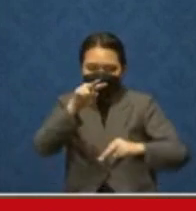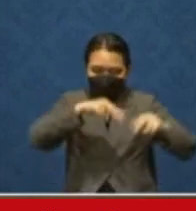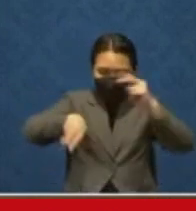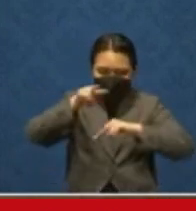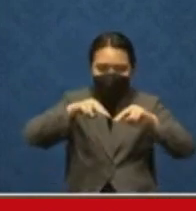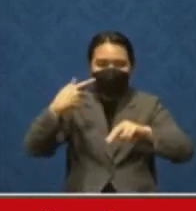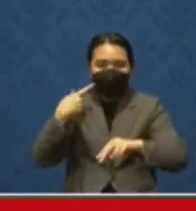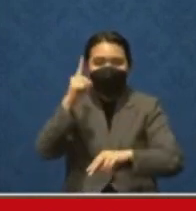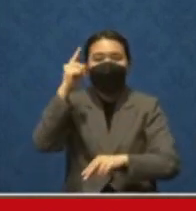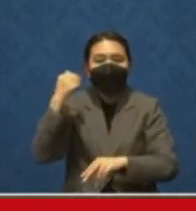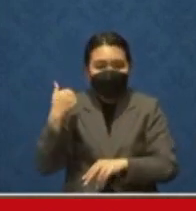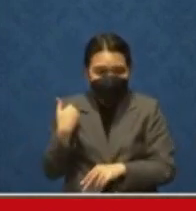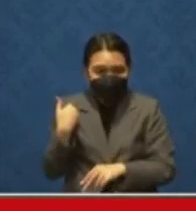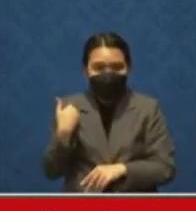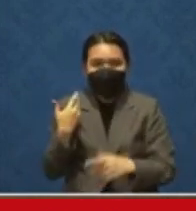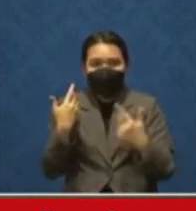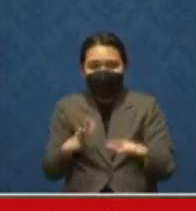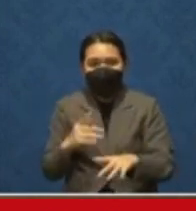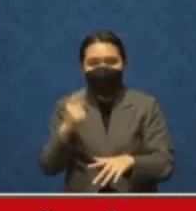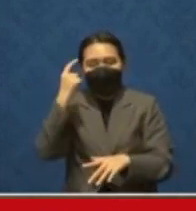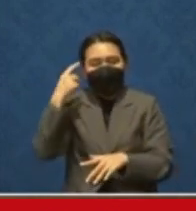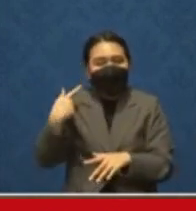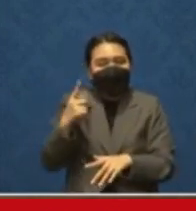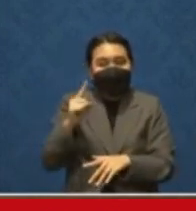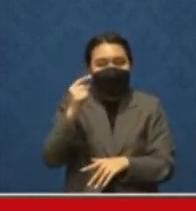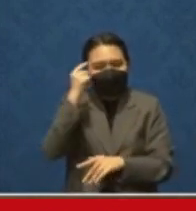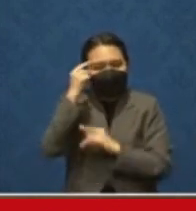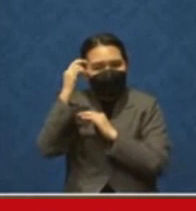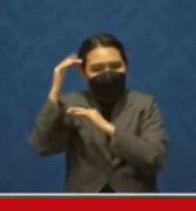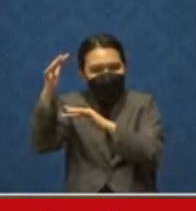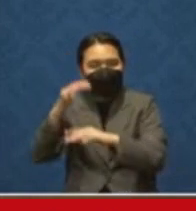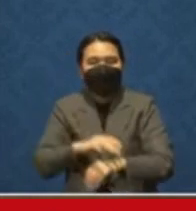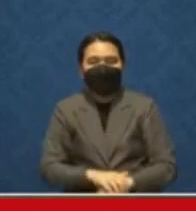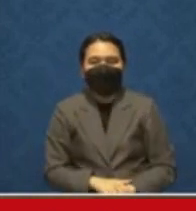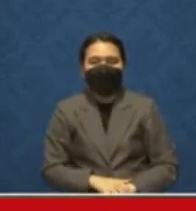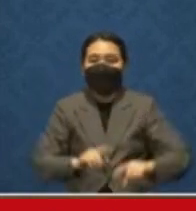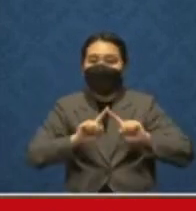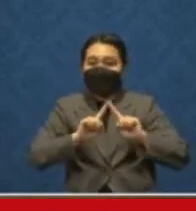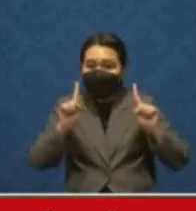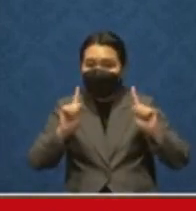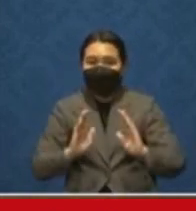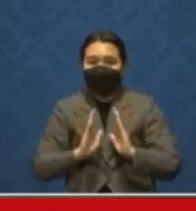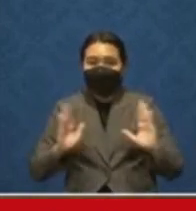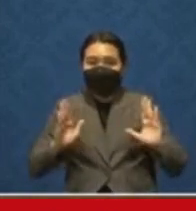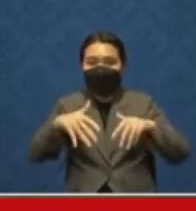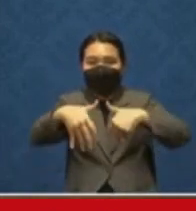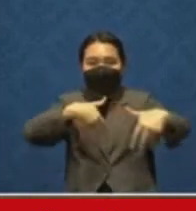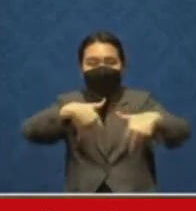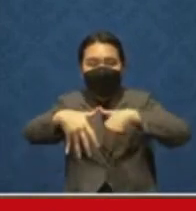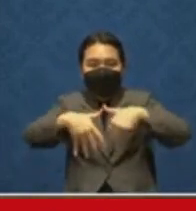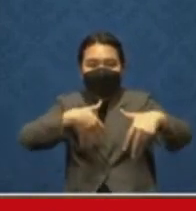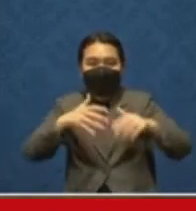ชนเขาก็จะได้เห็นคุณค่าของสภาคุณค่าของระบบตรวจสอบ